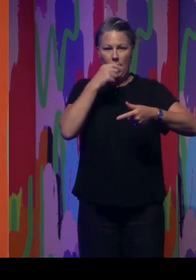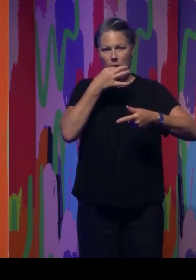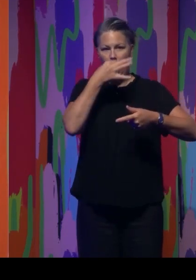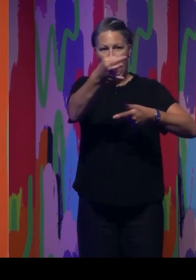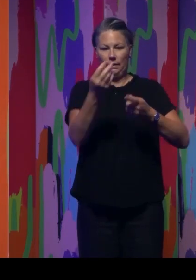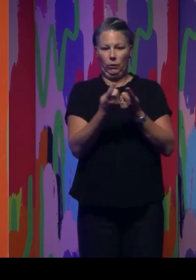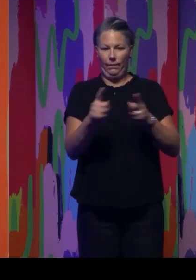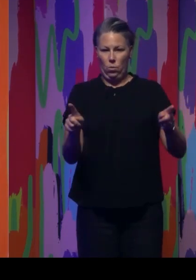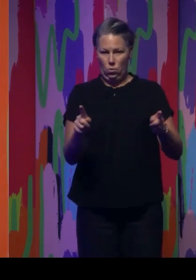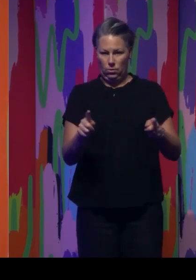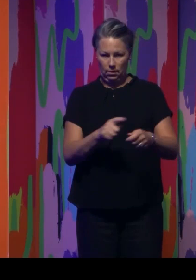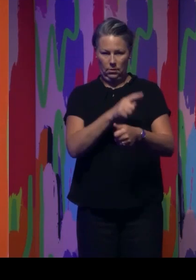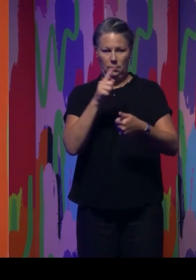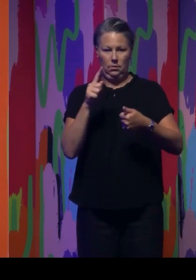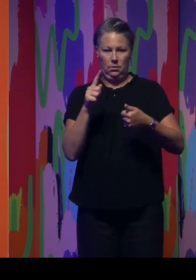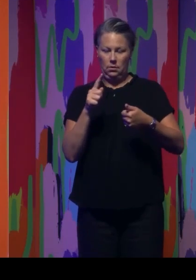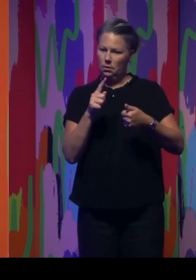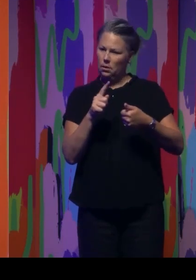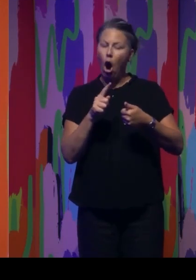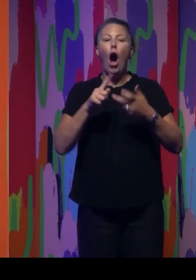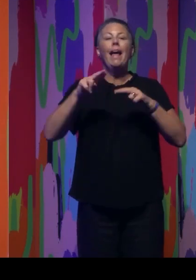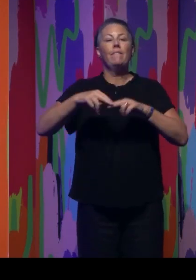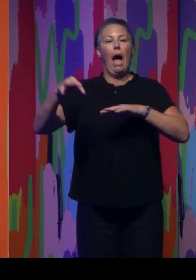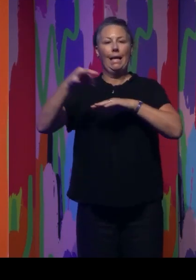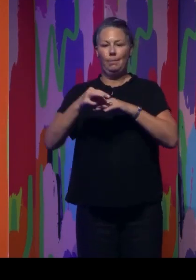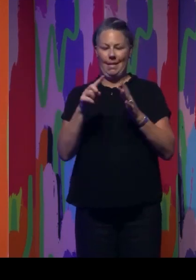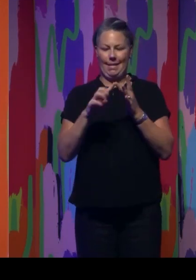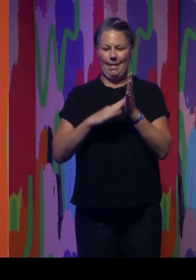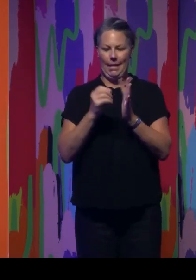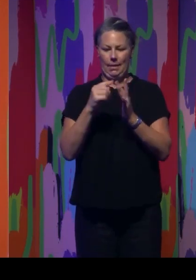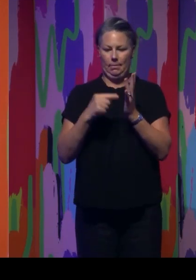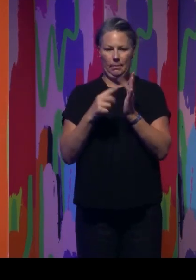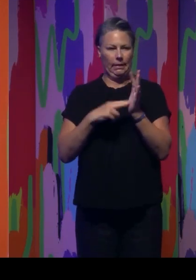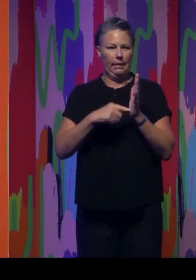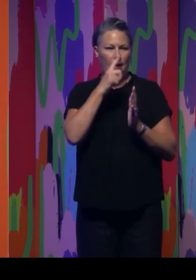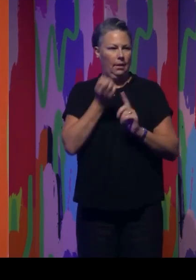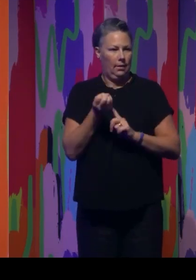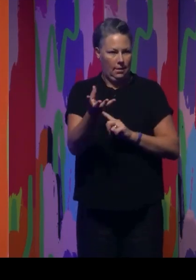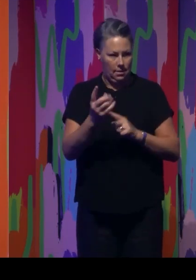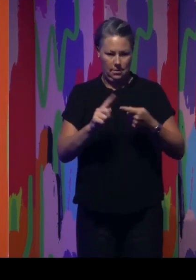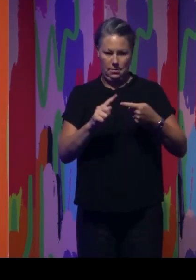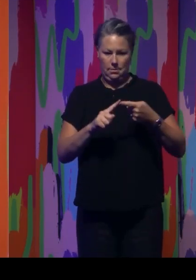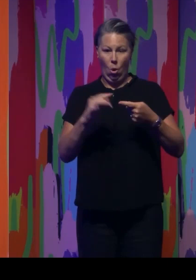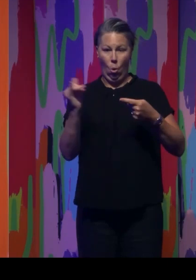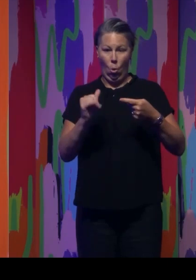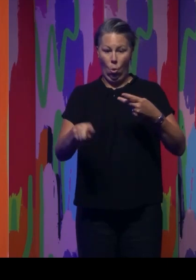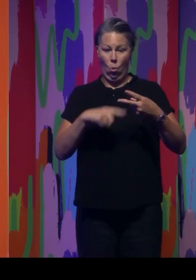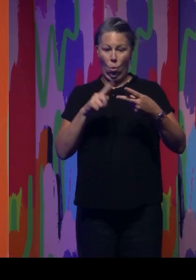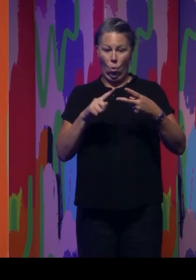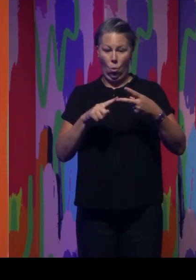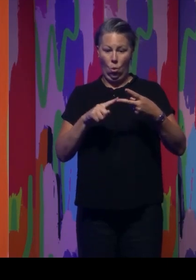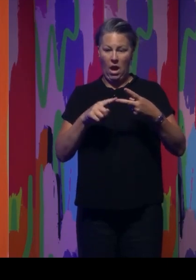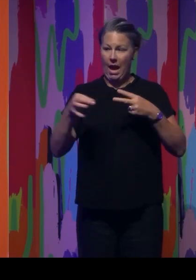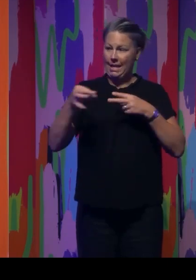ইম্পর্টেন্ট Therefore, and second, 5C clause is referring if husband has been